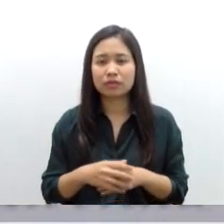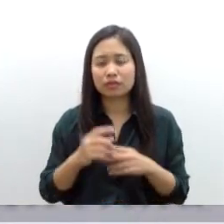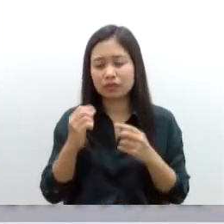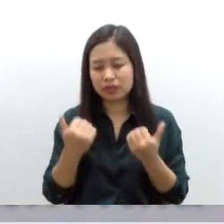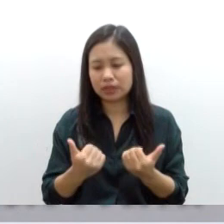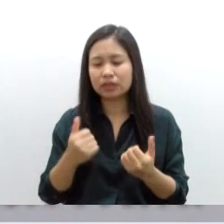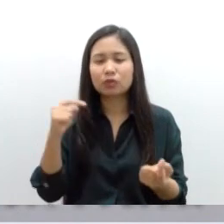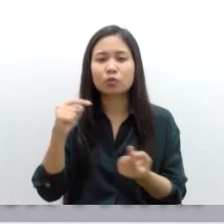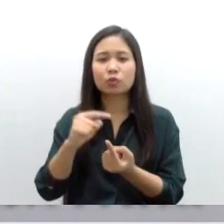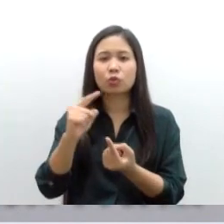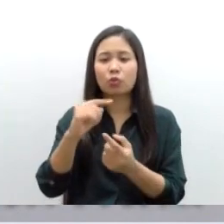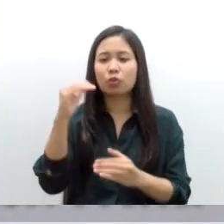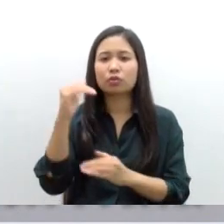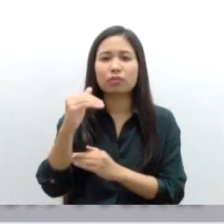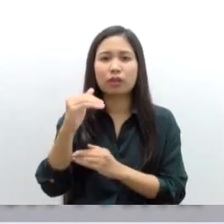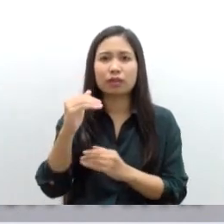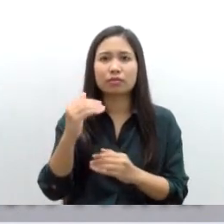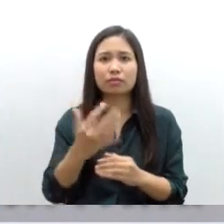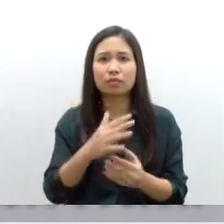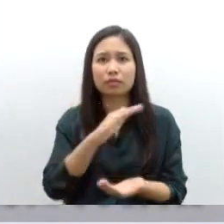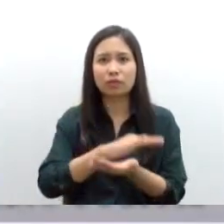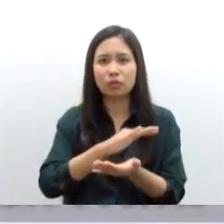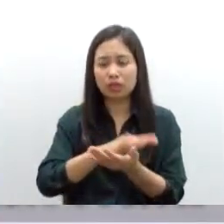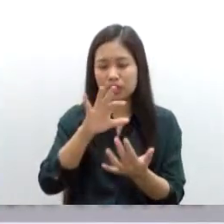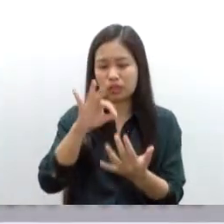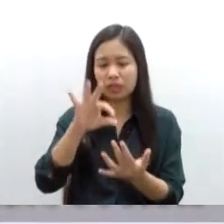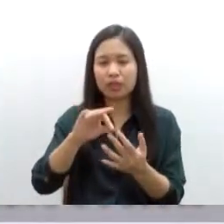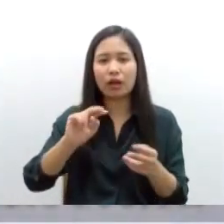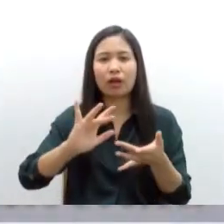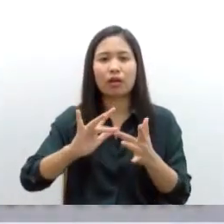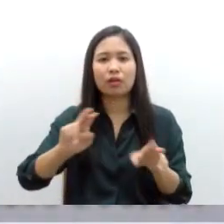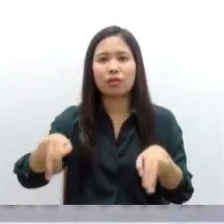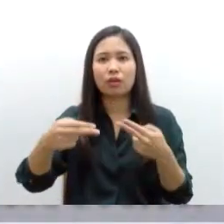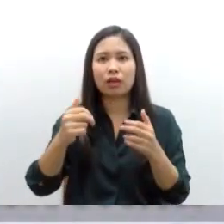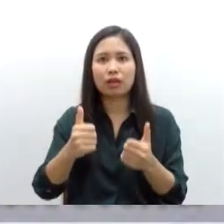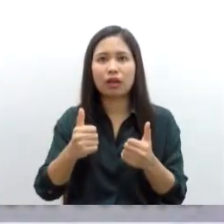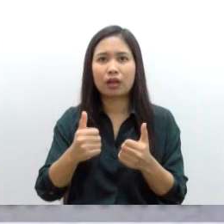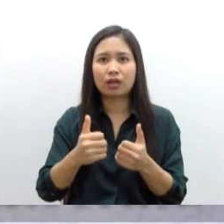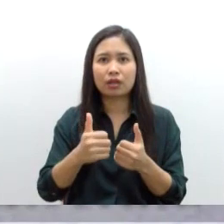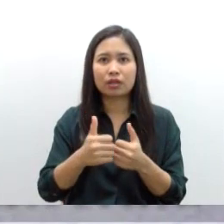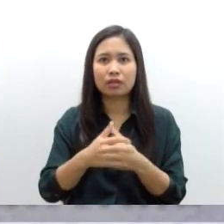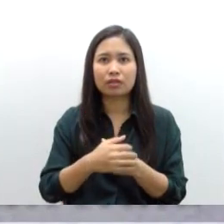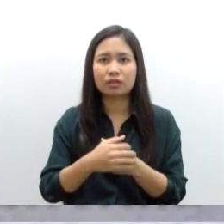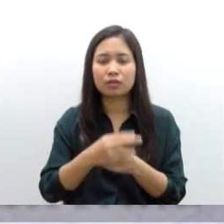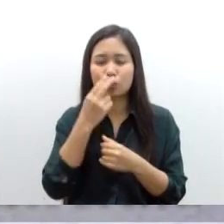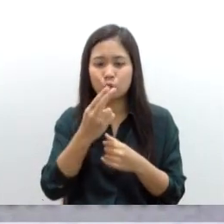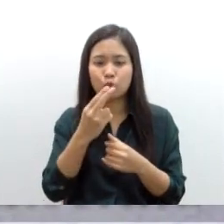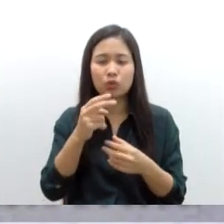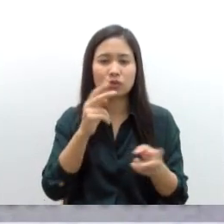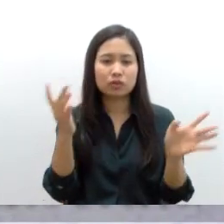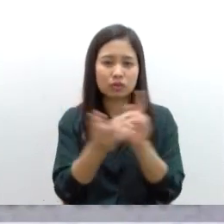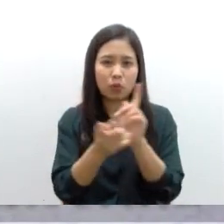เรื่องการบริหารการที่เราคิดว่าเครื่องไม้เครื่องมือพวกนี้มันมีอยู่ในสังคมอยู่แล้วสังคมของออนไลน์อยู่แล้วนะครับเอาไปใช้